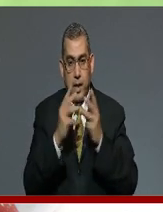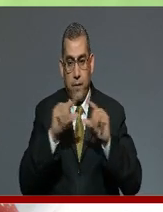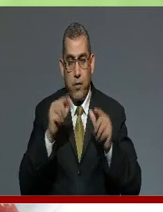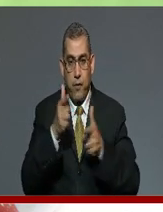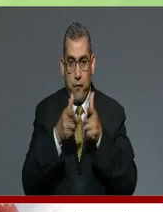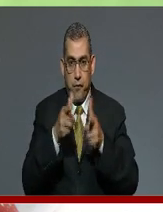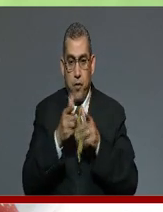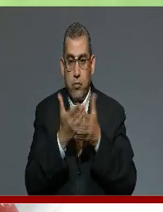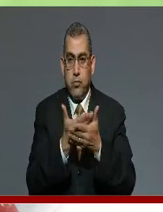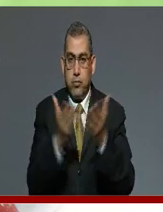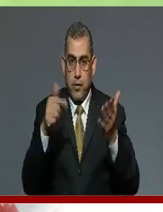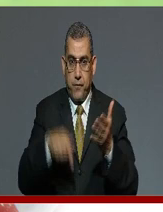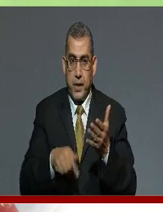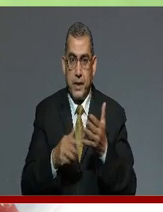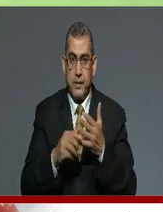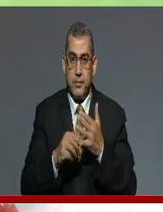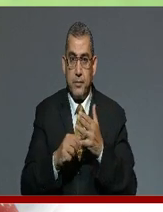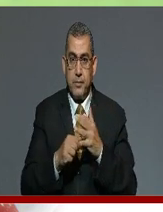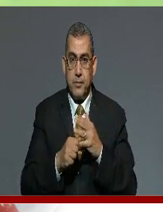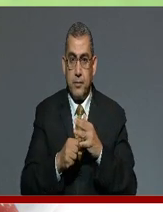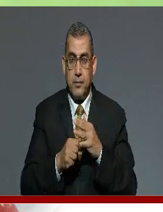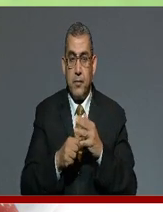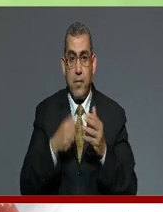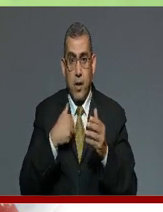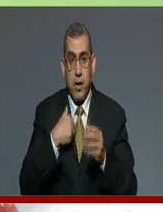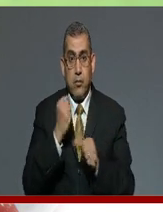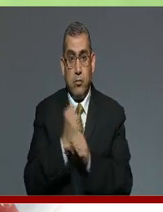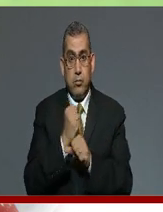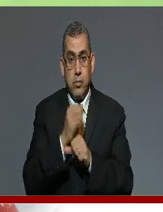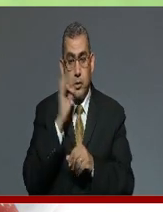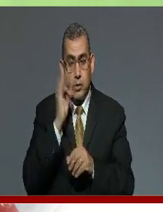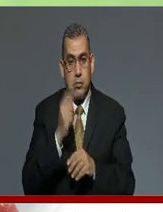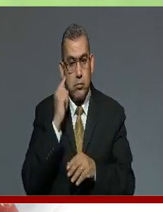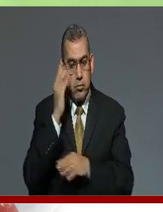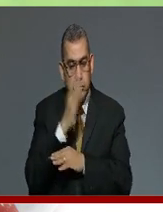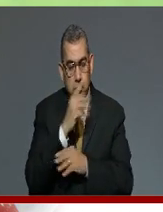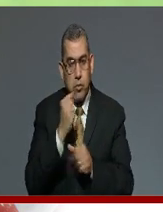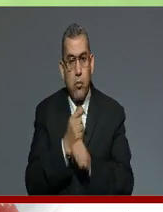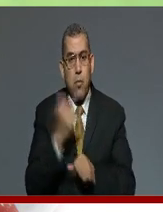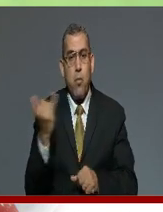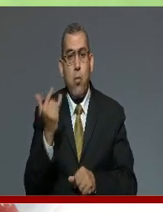مدارسهم ان دورنا هو دور استراتيجي